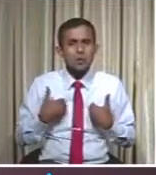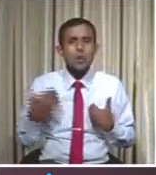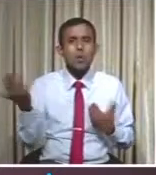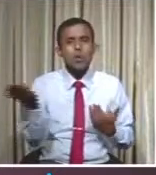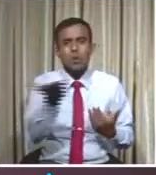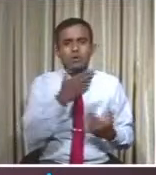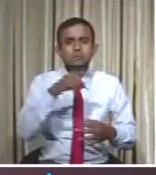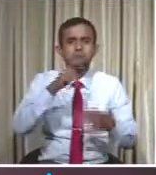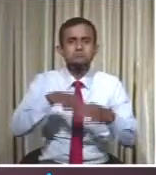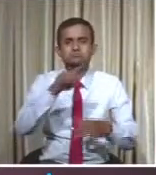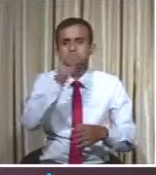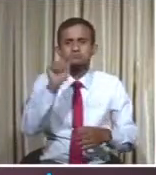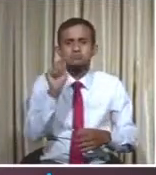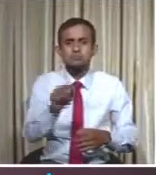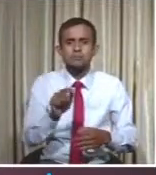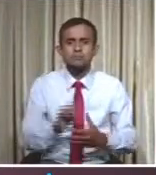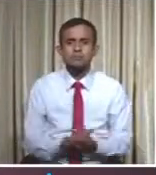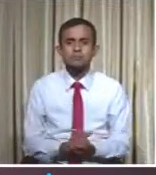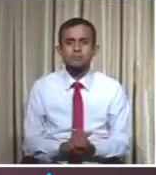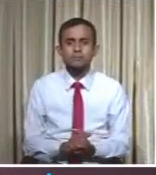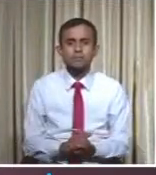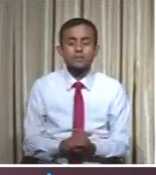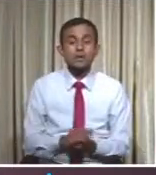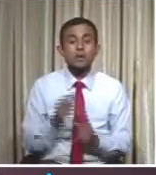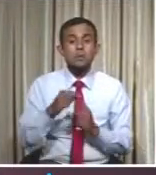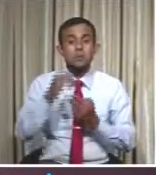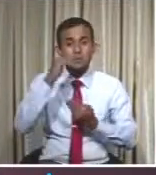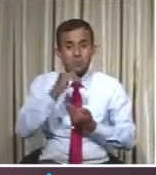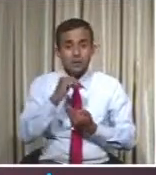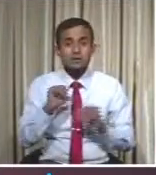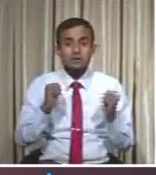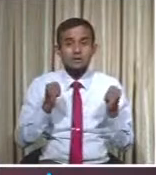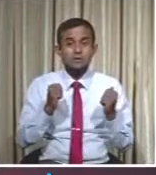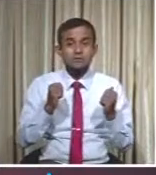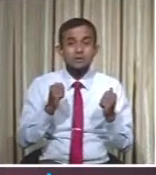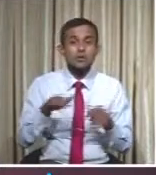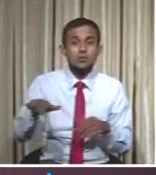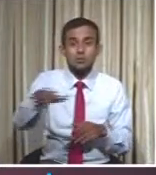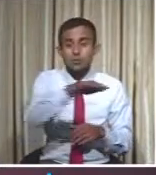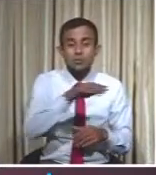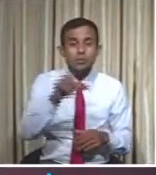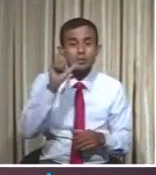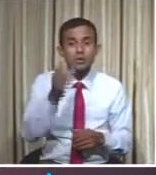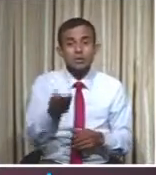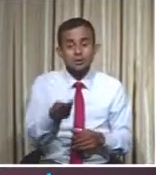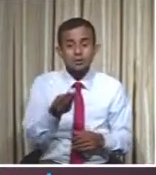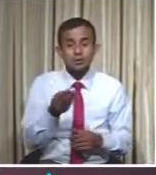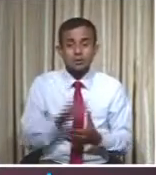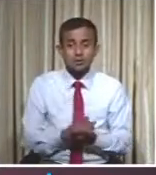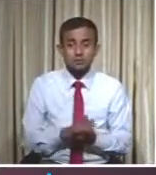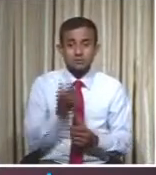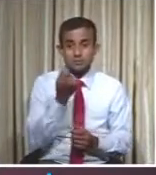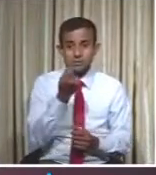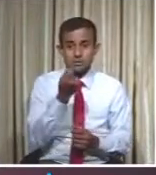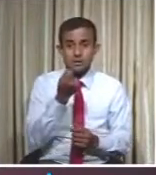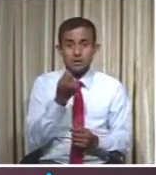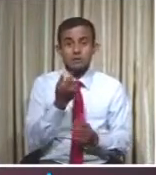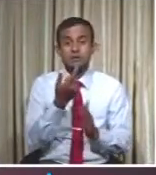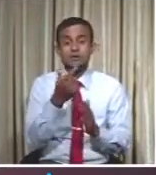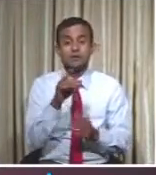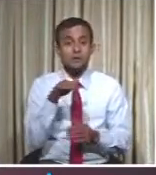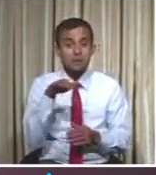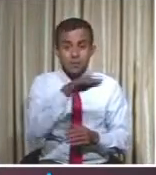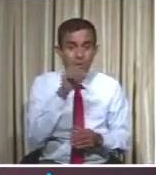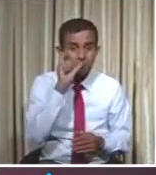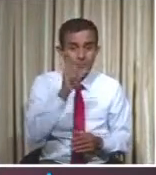දෙනාටම ප්‍රශ්න තියෙනවා එහෙම මේ පෞද්ගලික ජීවිත ගත්තා ජනතාව පැත්තෙන් ගත්තා ආර්ථික නිර්ණායක පැත්තෙන්